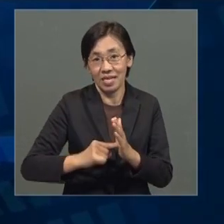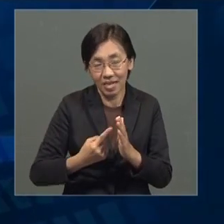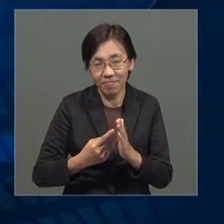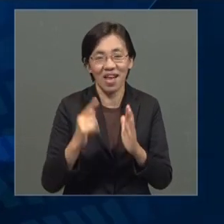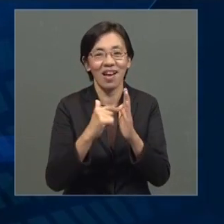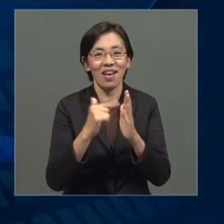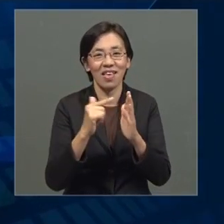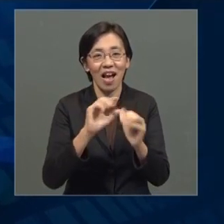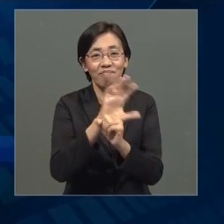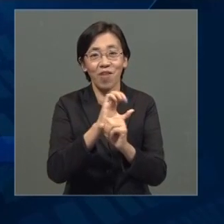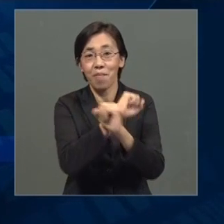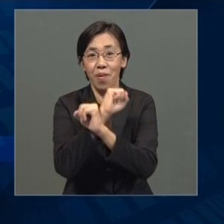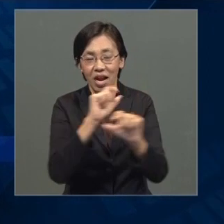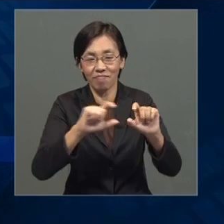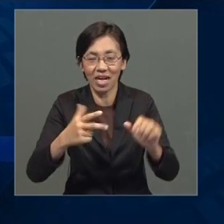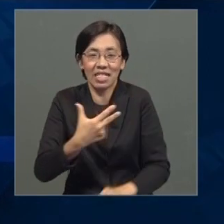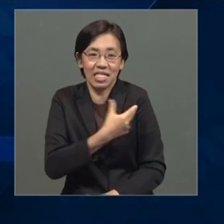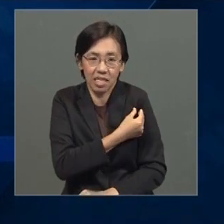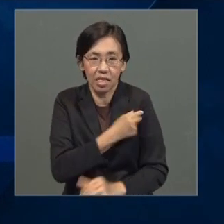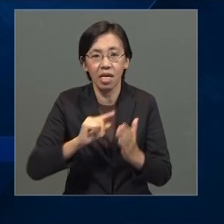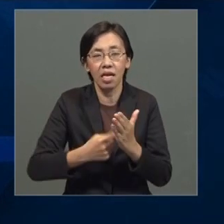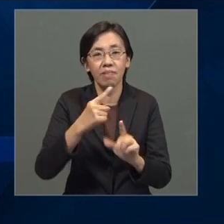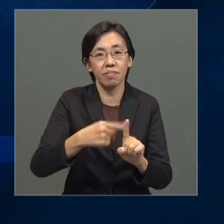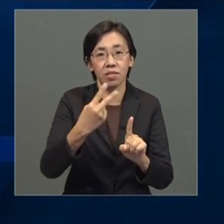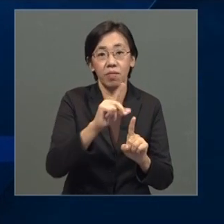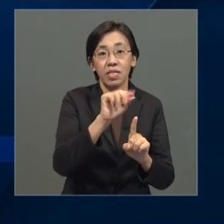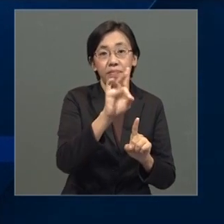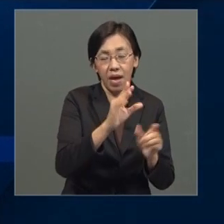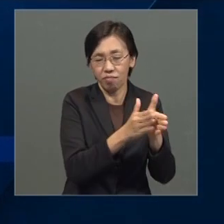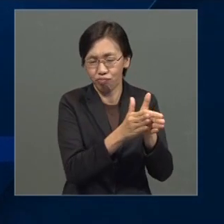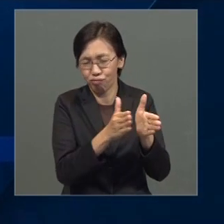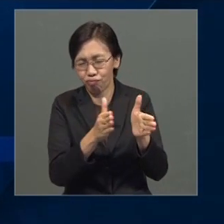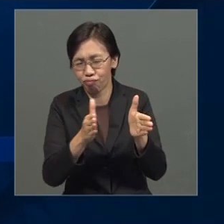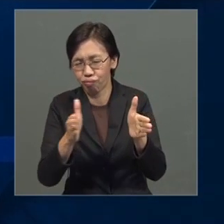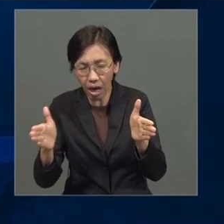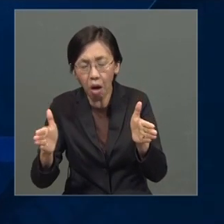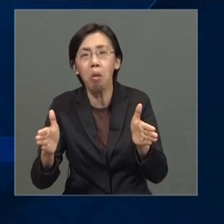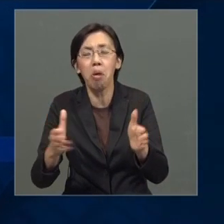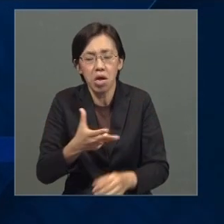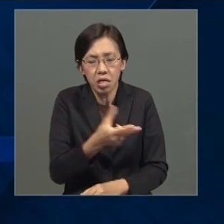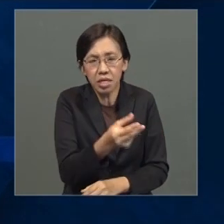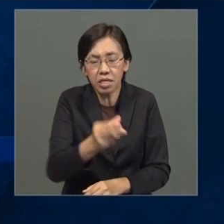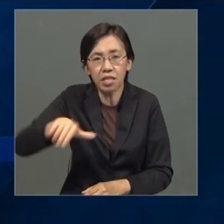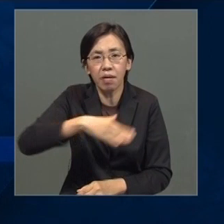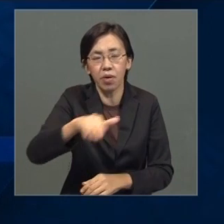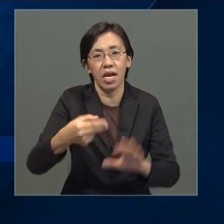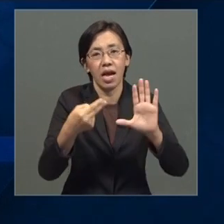พี่น้องประชาชนตั้งแต่28กุมภาพันธ์ที่ผ่านมาเนี่ยนะคะรวมแล้วตัวเลขของวันนี้คือ